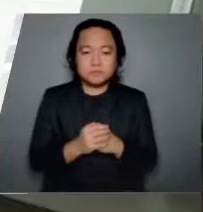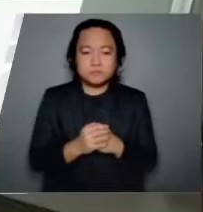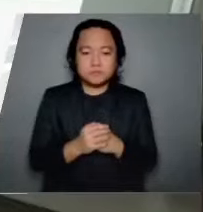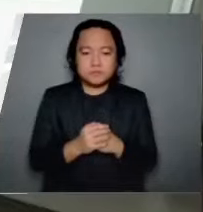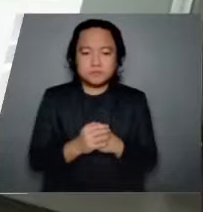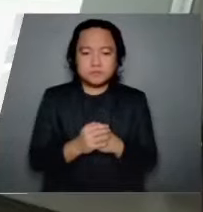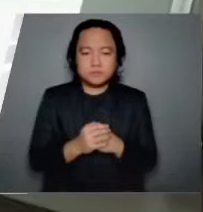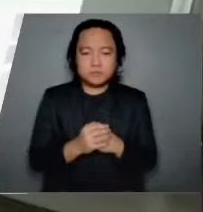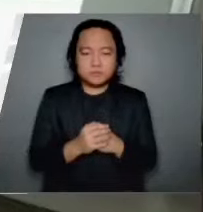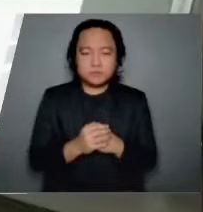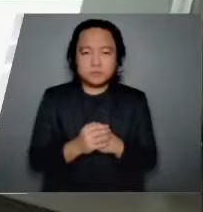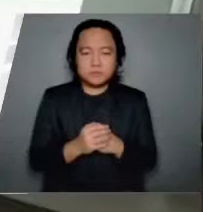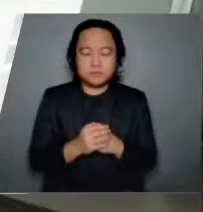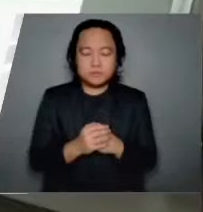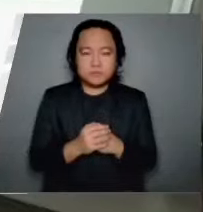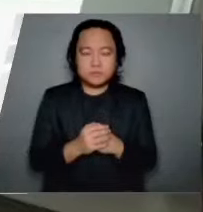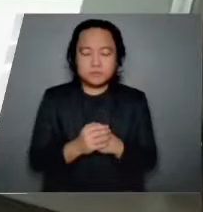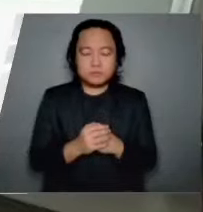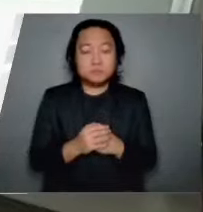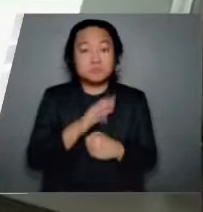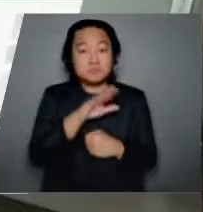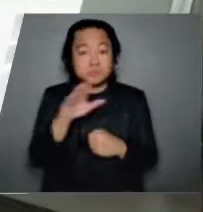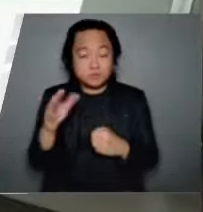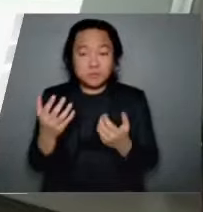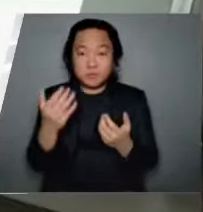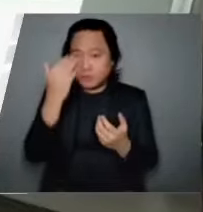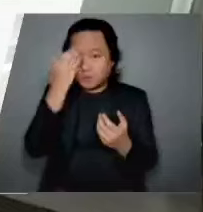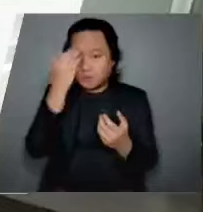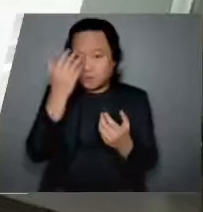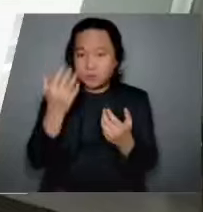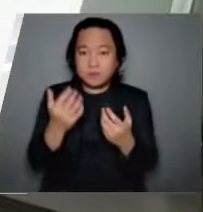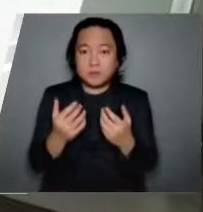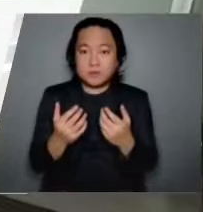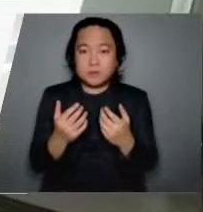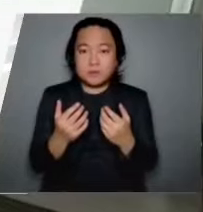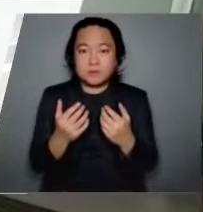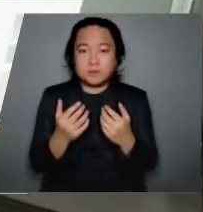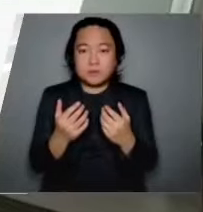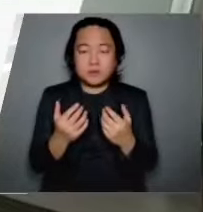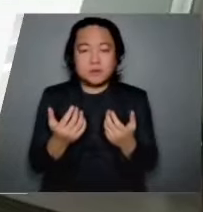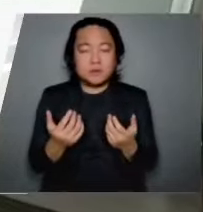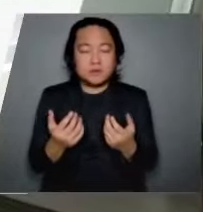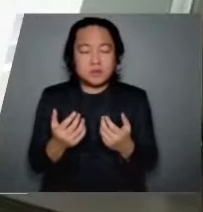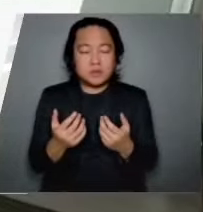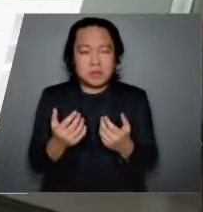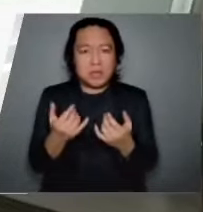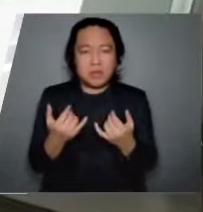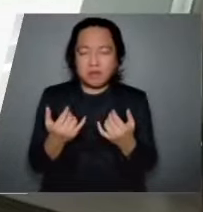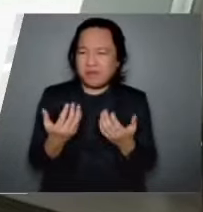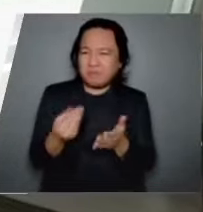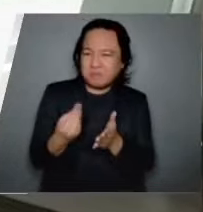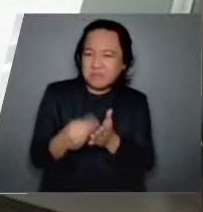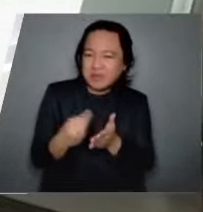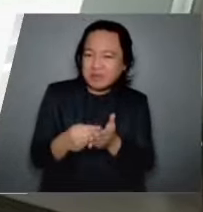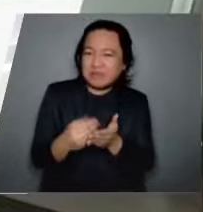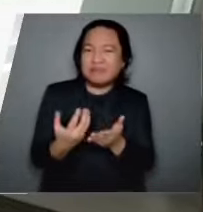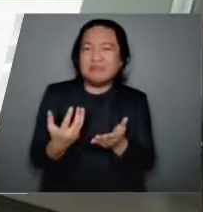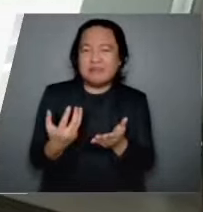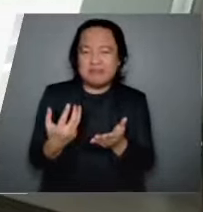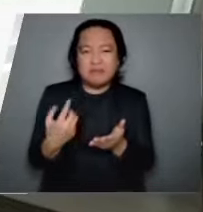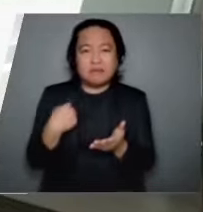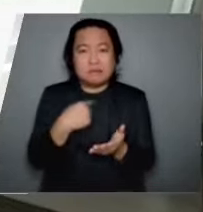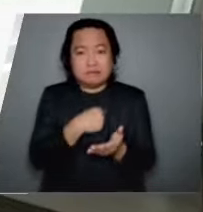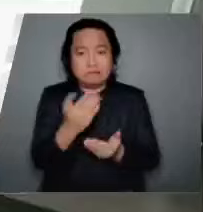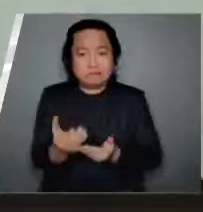actually, you know, or even the couriers making fake delivery just to run away with the money. So I would strongly suggest if you can